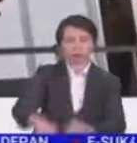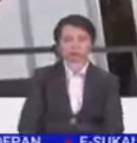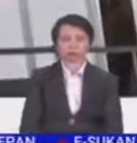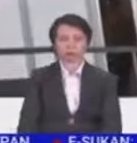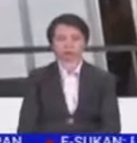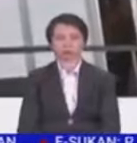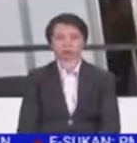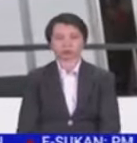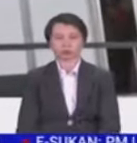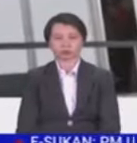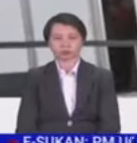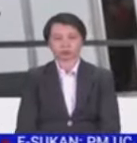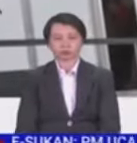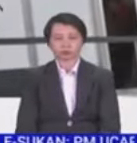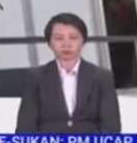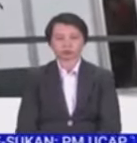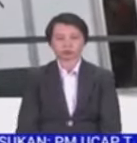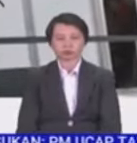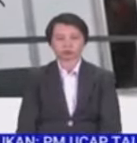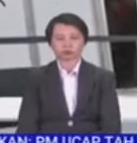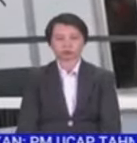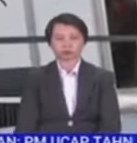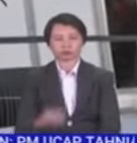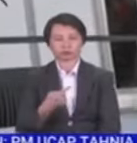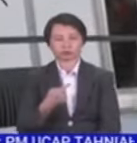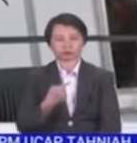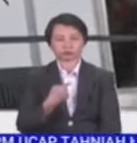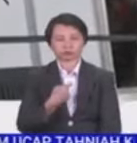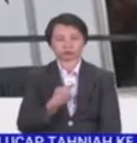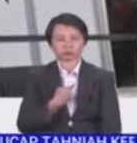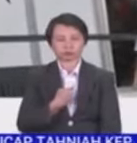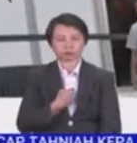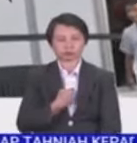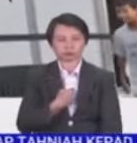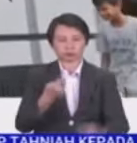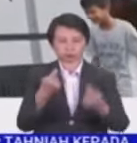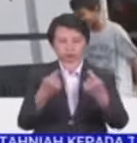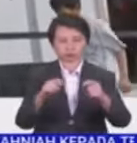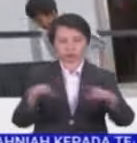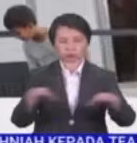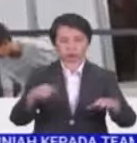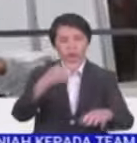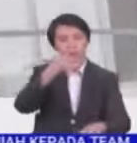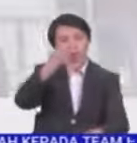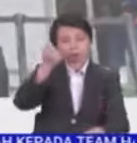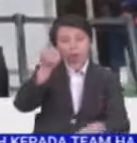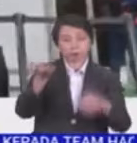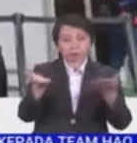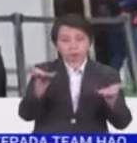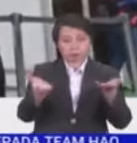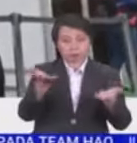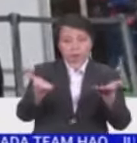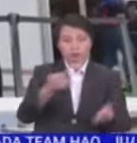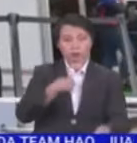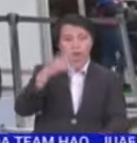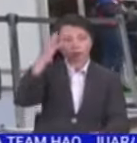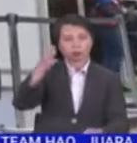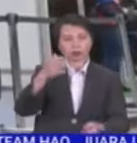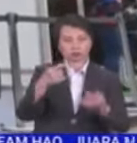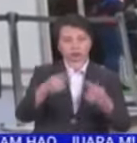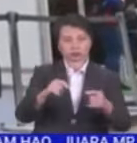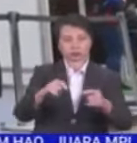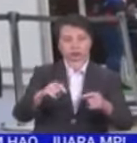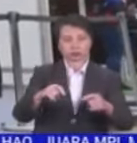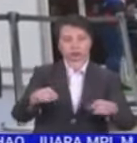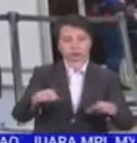tadi, saya cuba buat yang sebaik mungkin lah. Saya akan cuba bukan buat